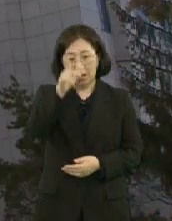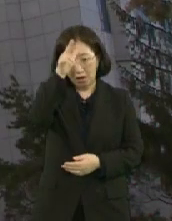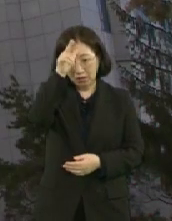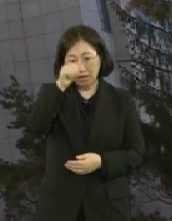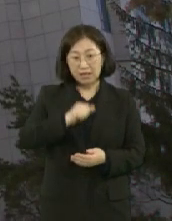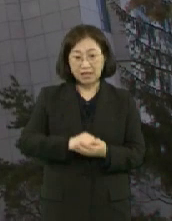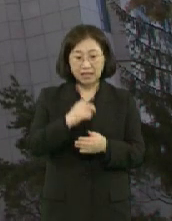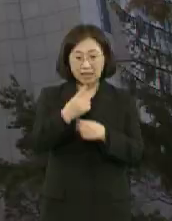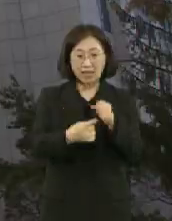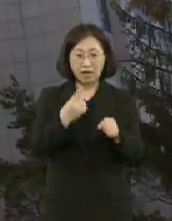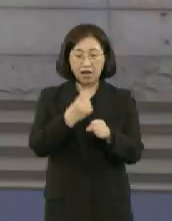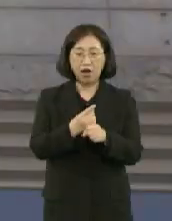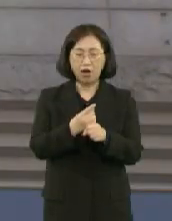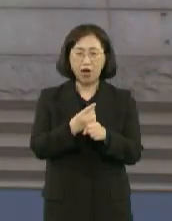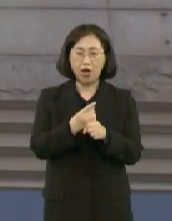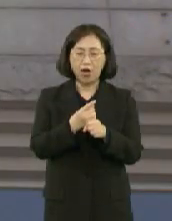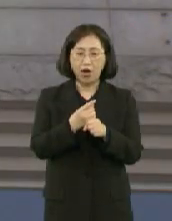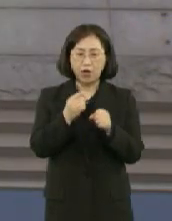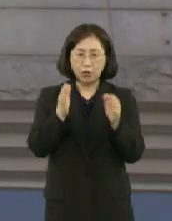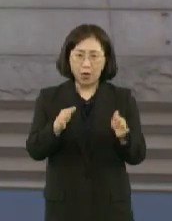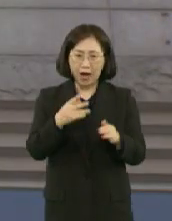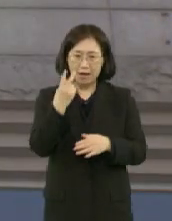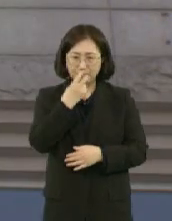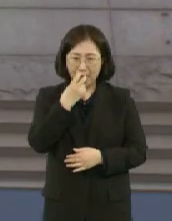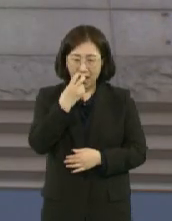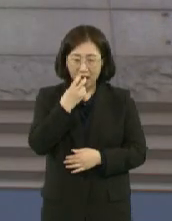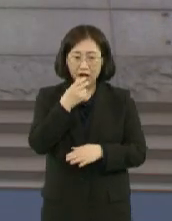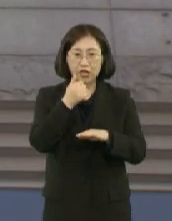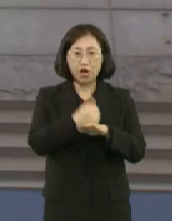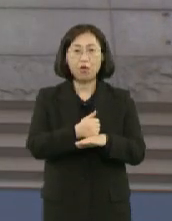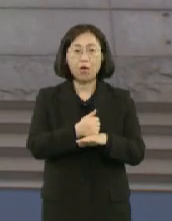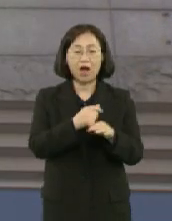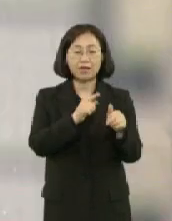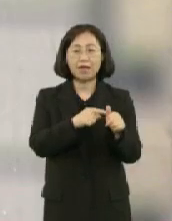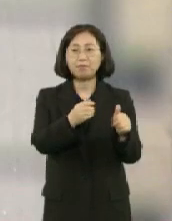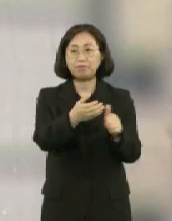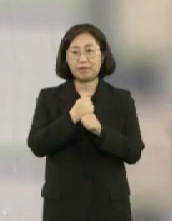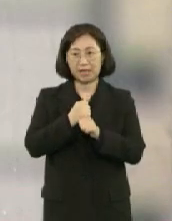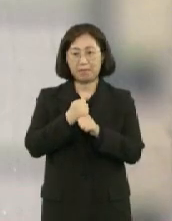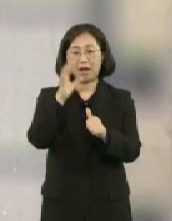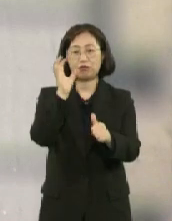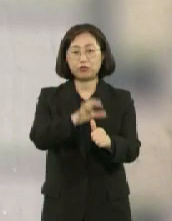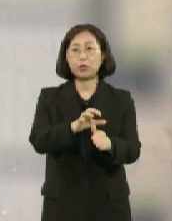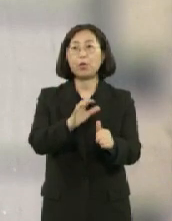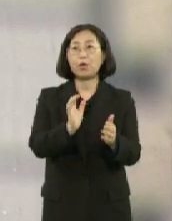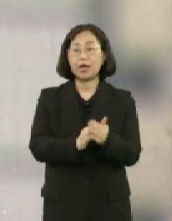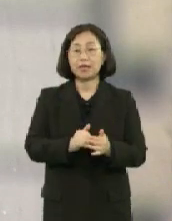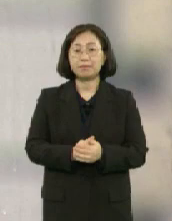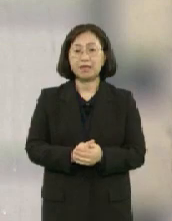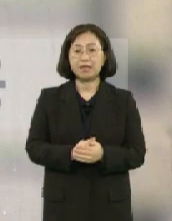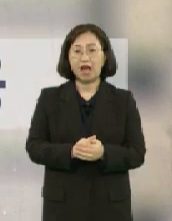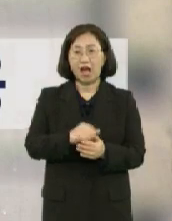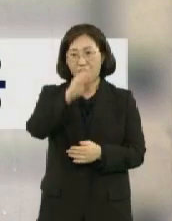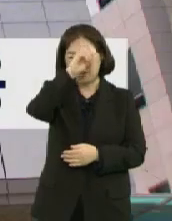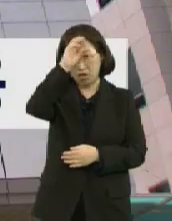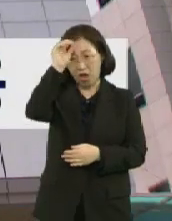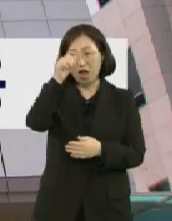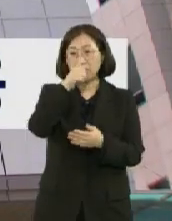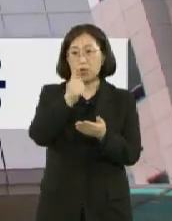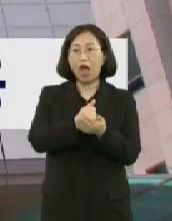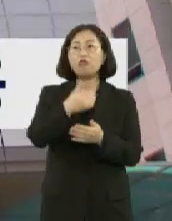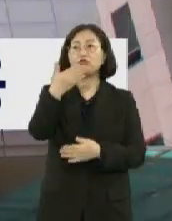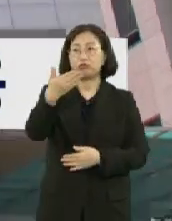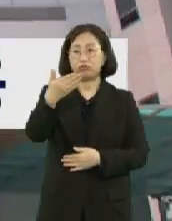경찰은 1년 넘는 긴 잠복 끝에 판매자 26살 임모 씨를 붙잡아 구속했습니다. 전과 구범으로